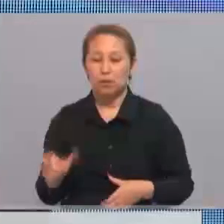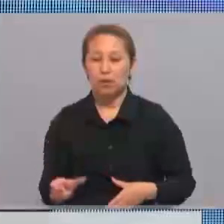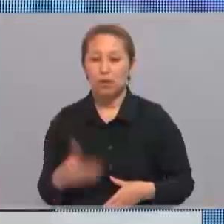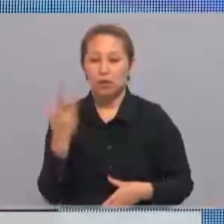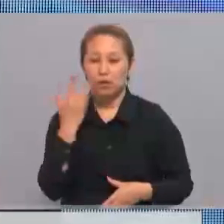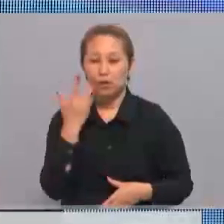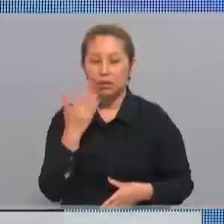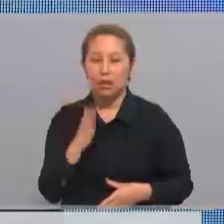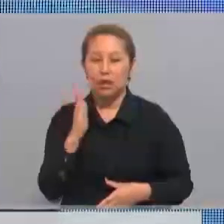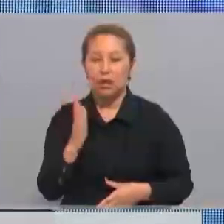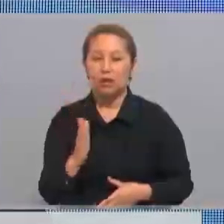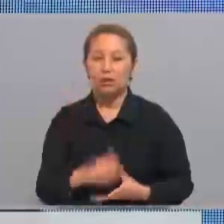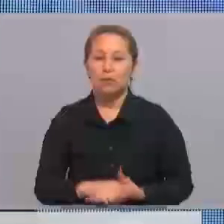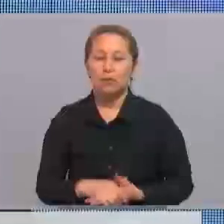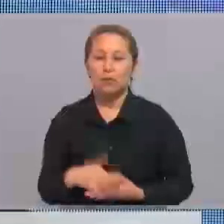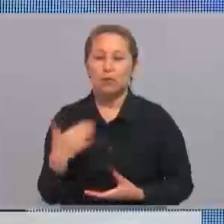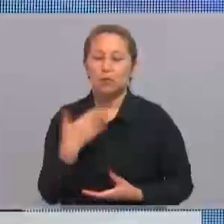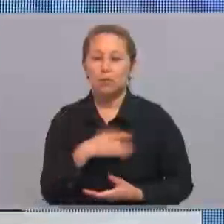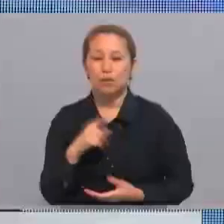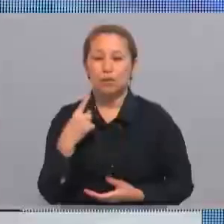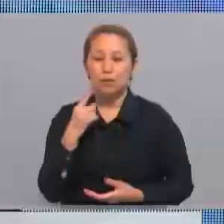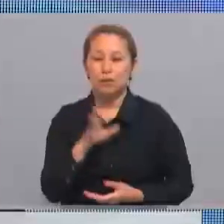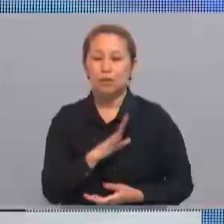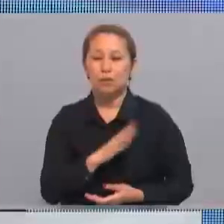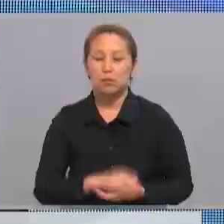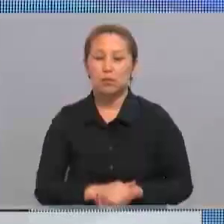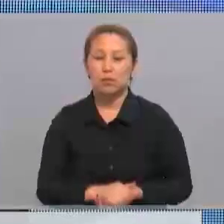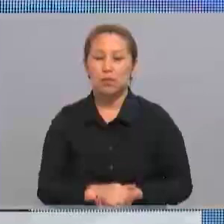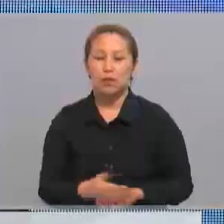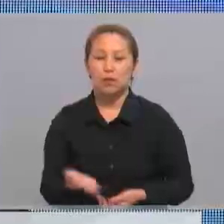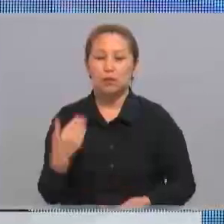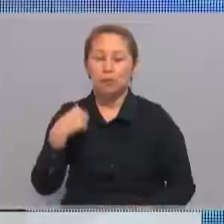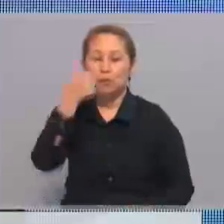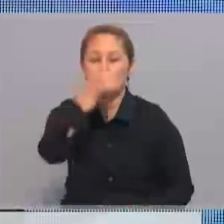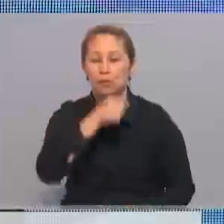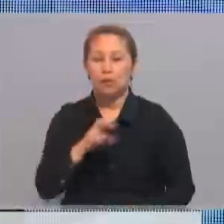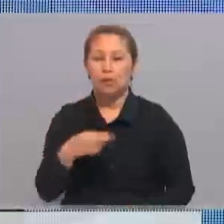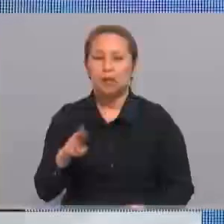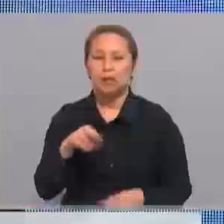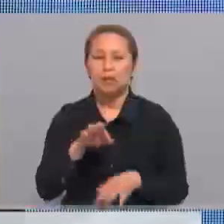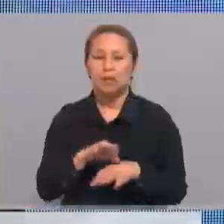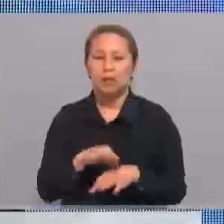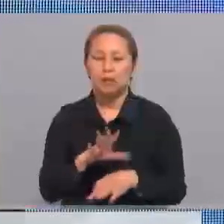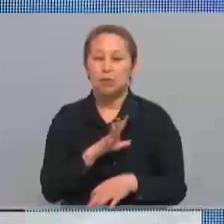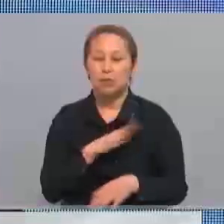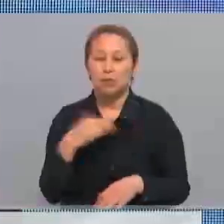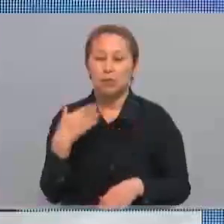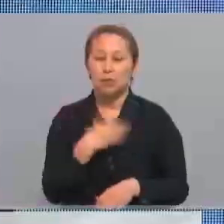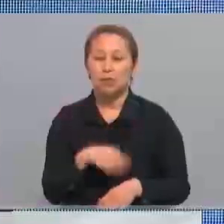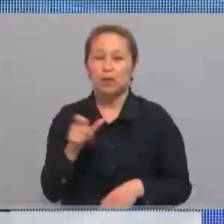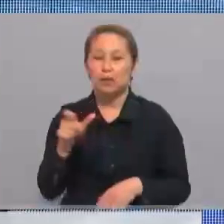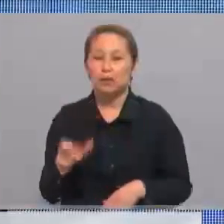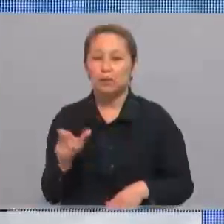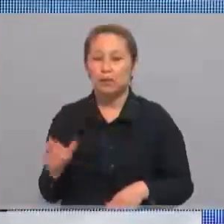сіздерді мына алдымызда көптеген қиыншылықтар өтті. Кешегі жылдары мынау пандемияның салдарынан көптеген